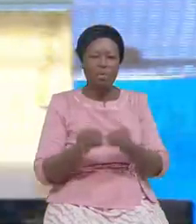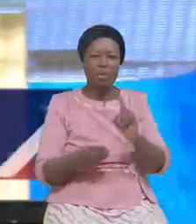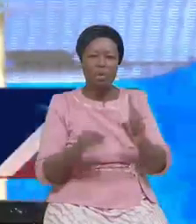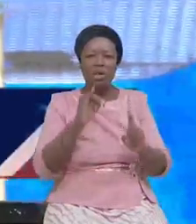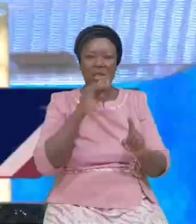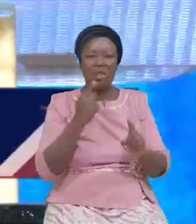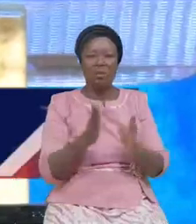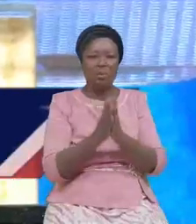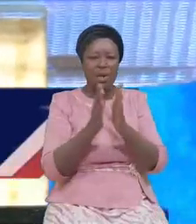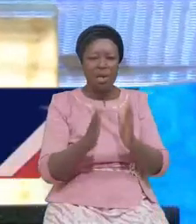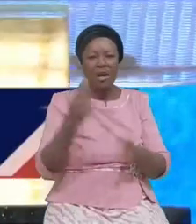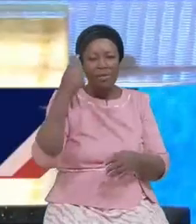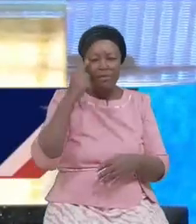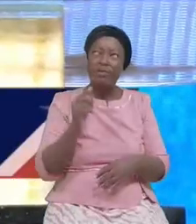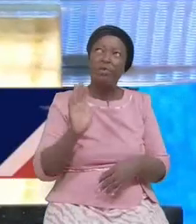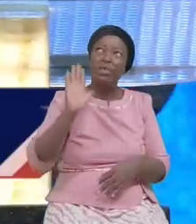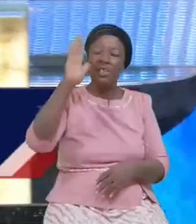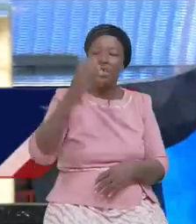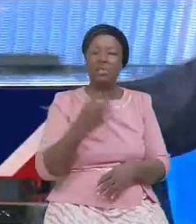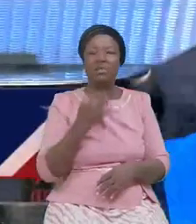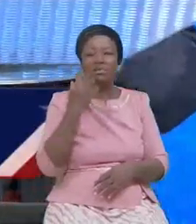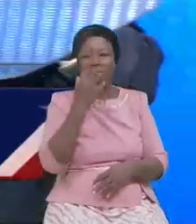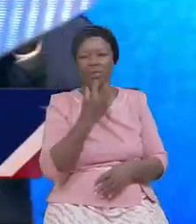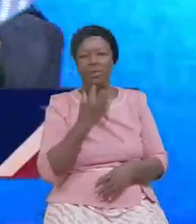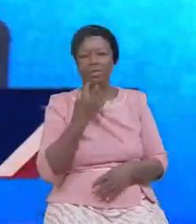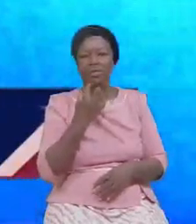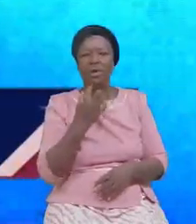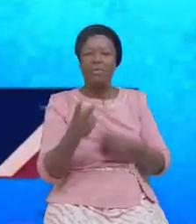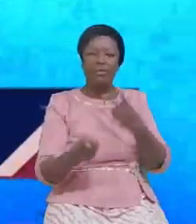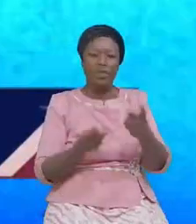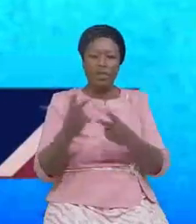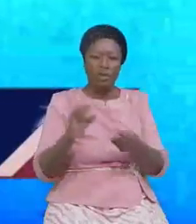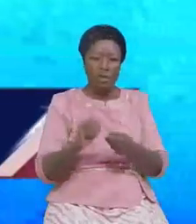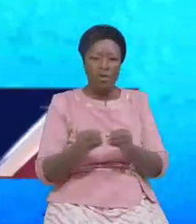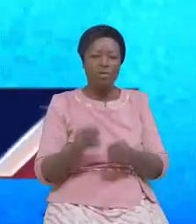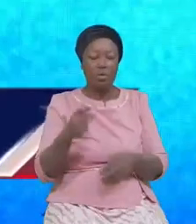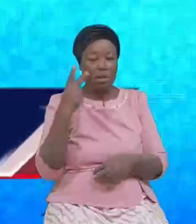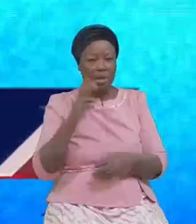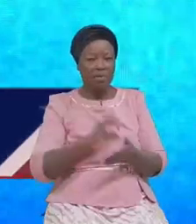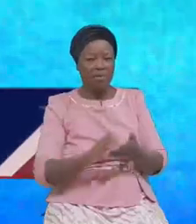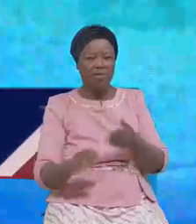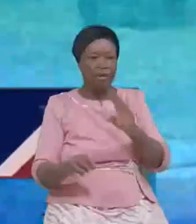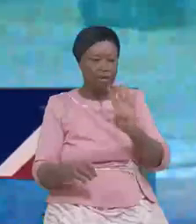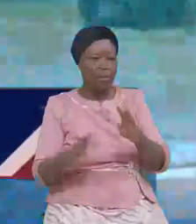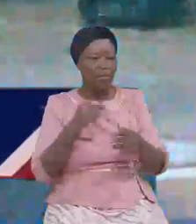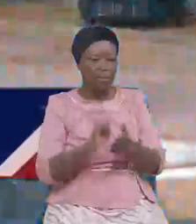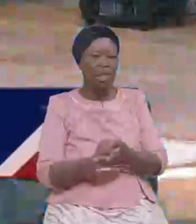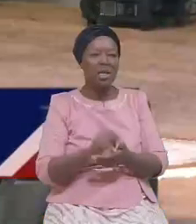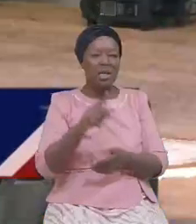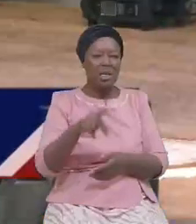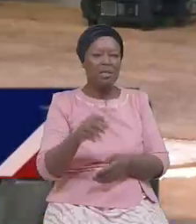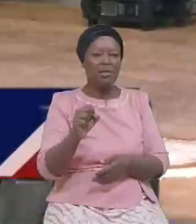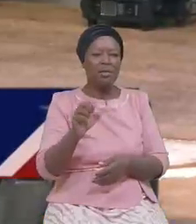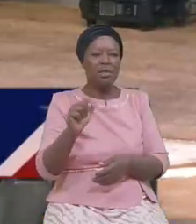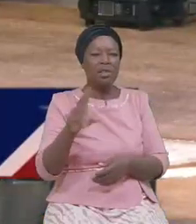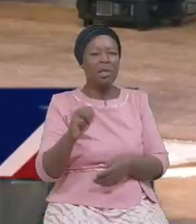Le petit point 1, nous allons voir la prière pour la gracieuse visitation. Regardez le verset 4 de Psaume 106.